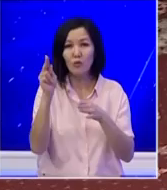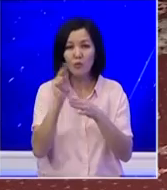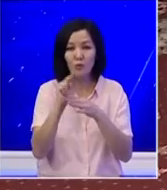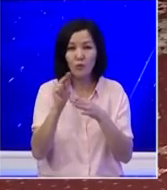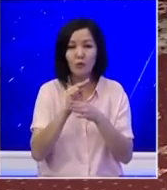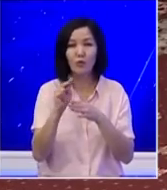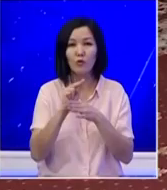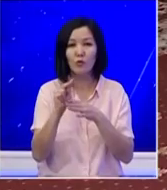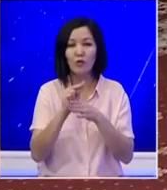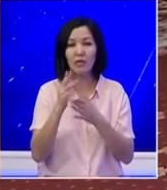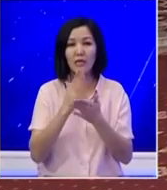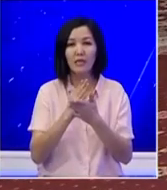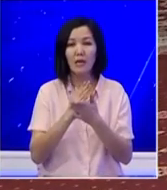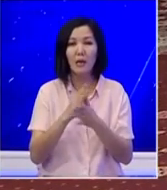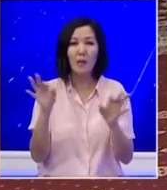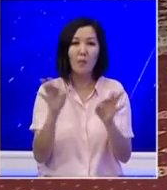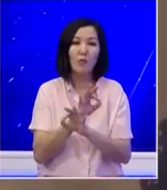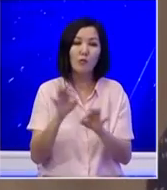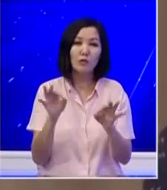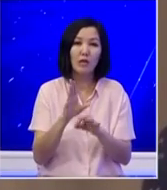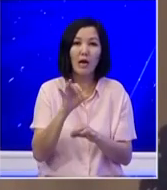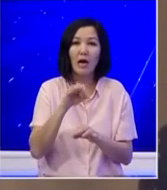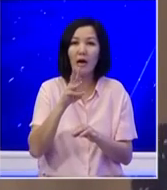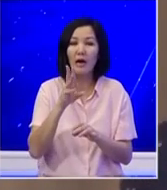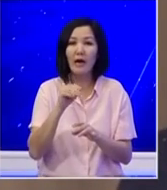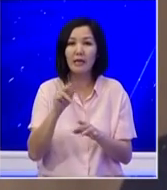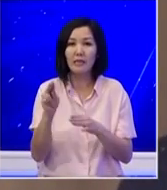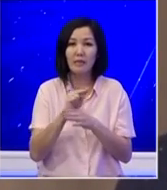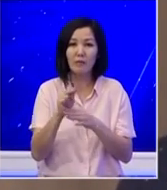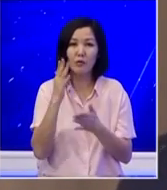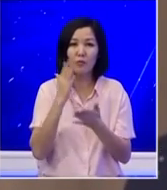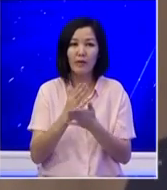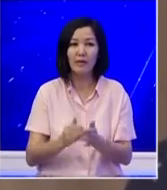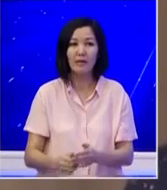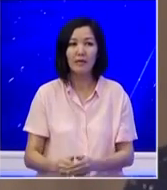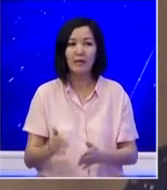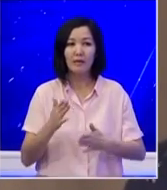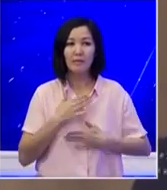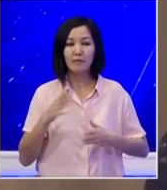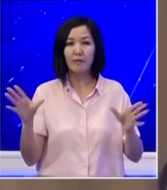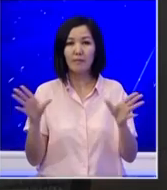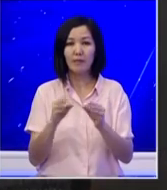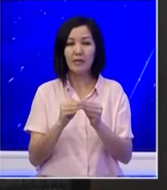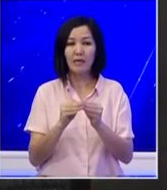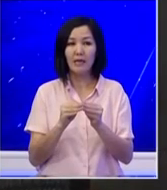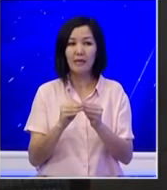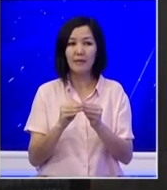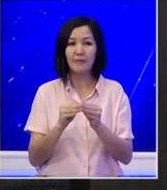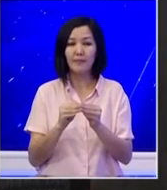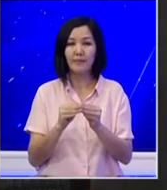жасатады. Музыка терапия мен арт терапия да бар. Қанекей балалар, мен бірге қайталай қойыңдар.